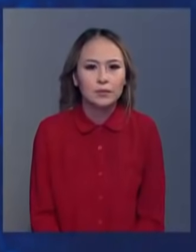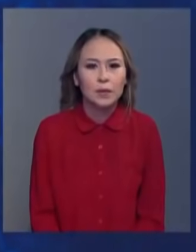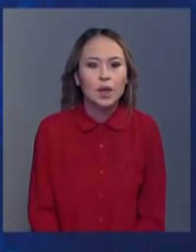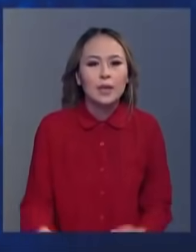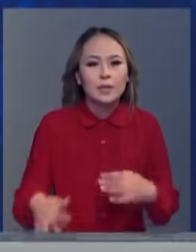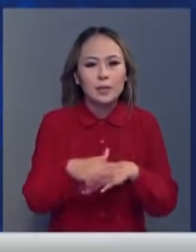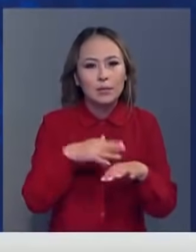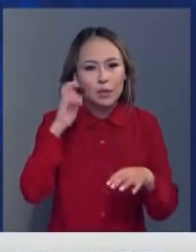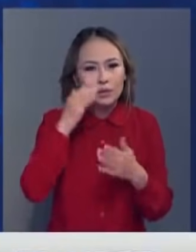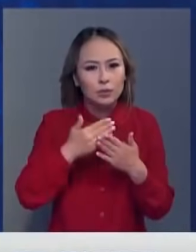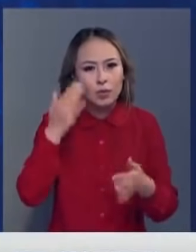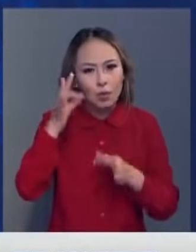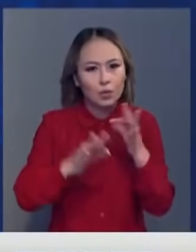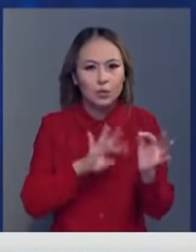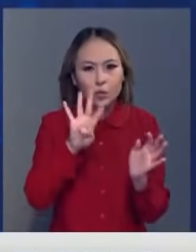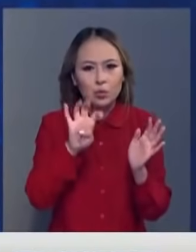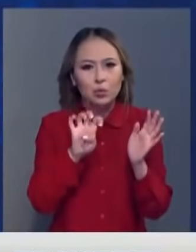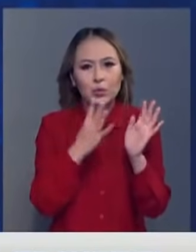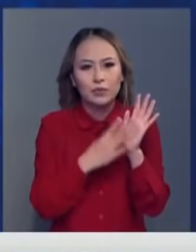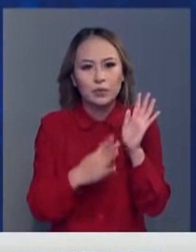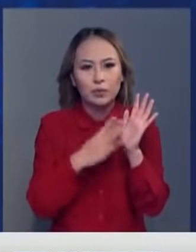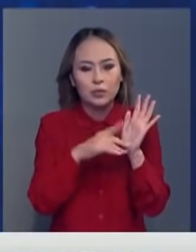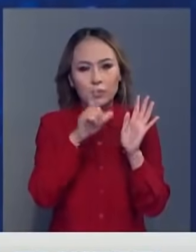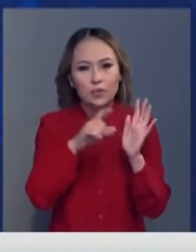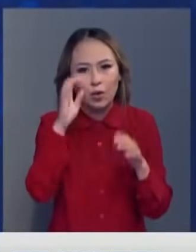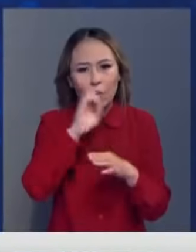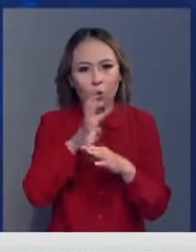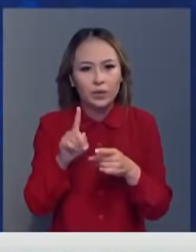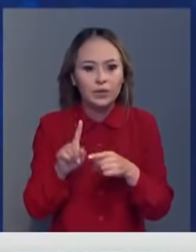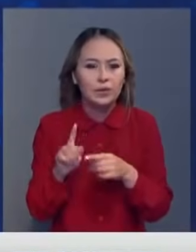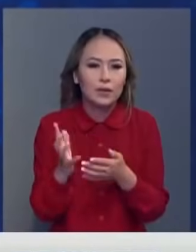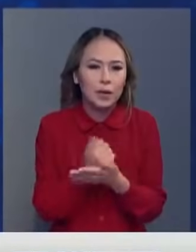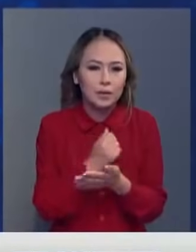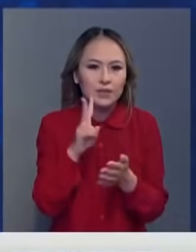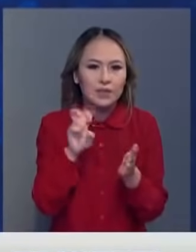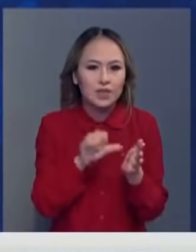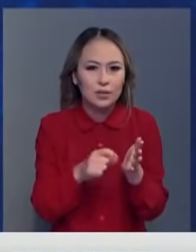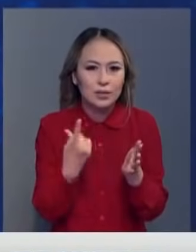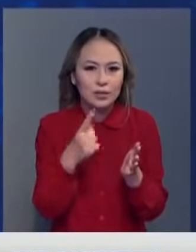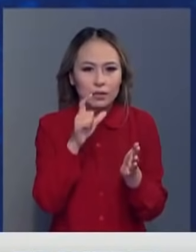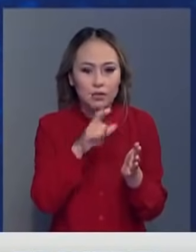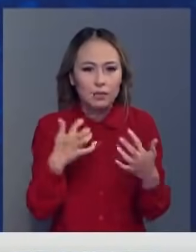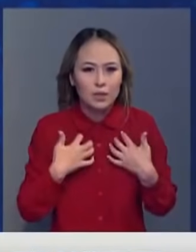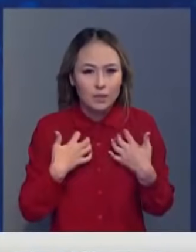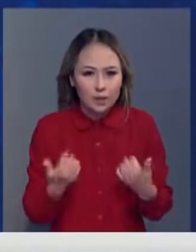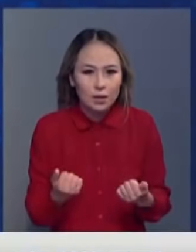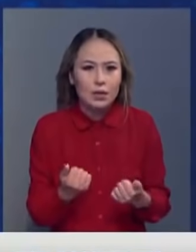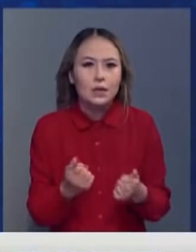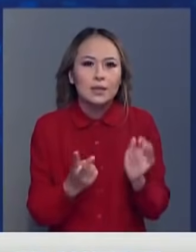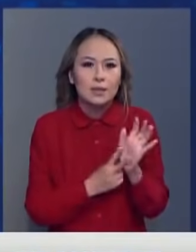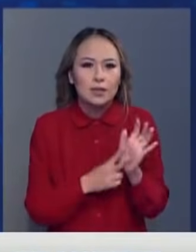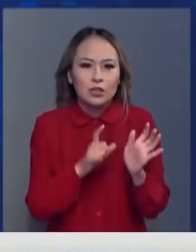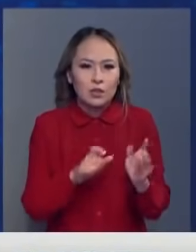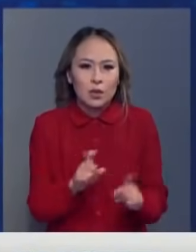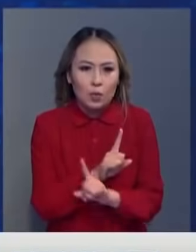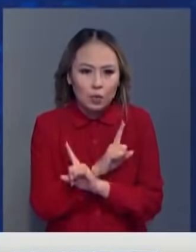Елімізде өткен тәулікте 499 адамнан коронавирус анықталды. 261 науқас сауығып шықты. Жетеуі қайтыс